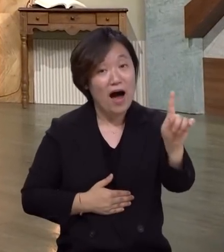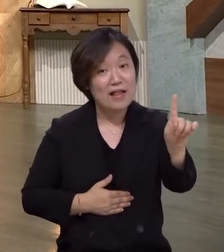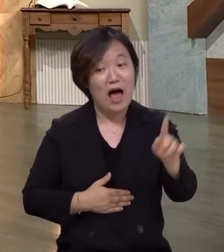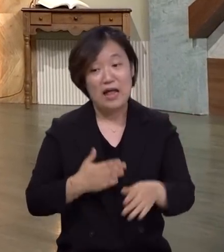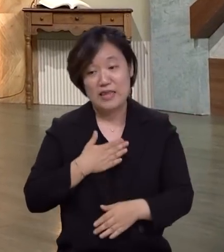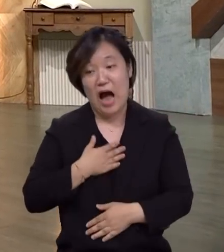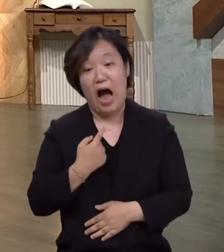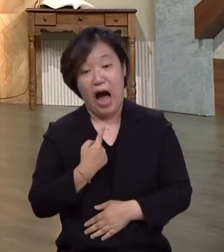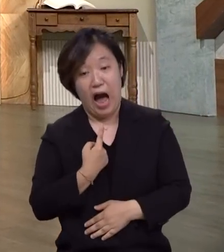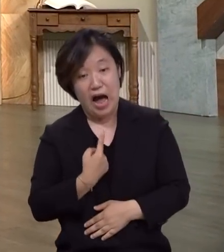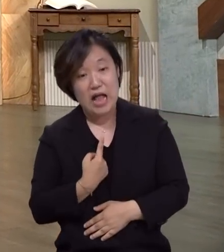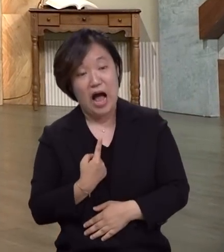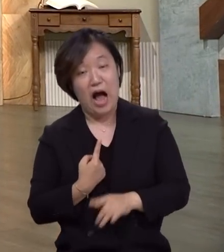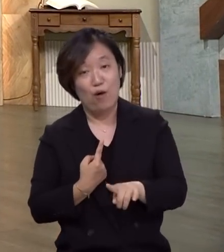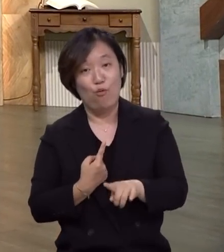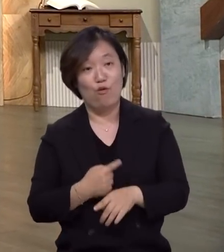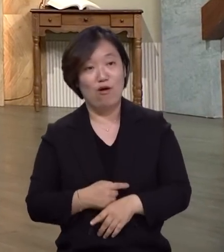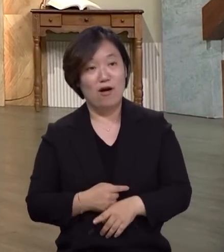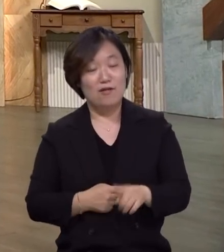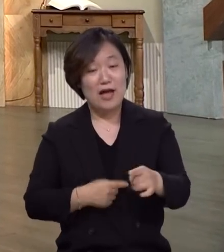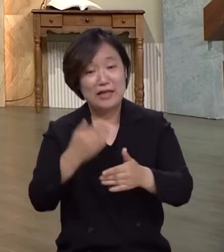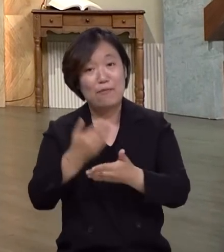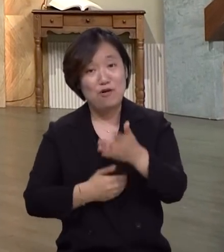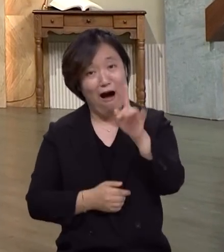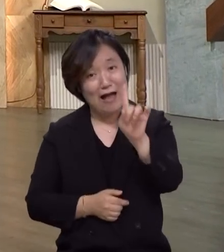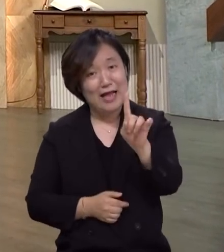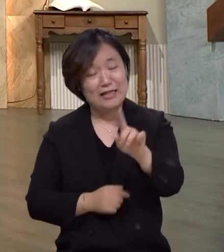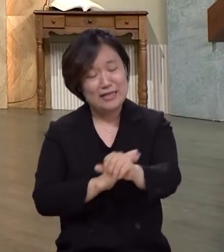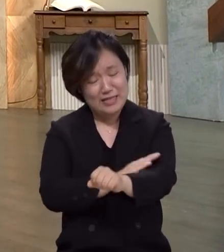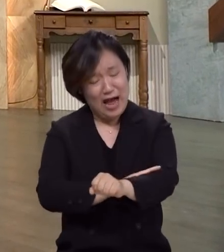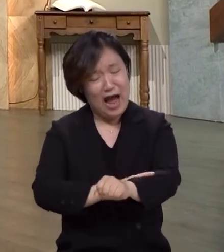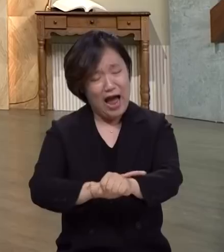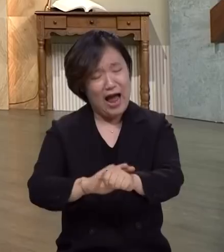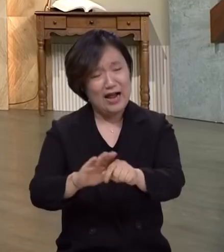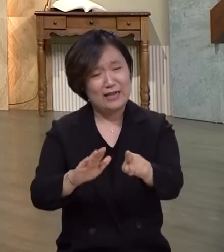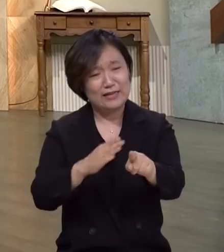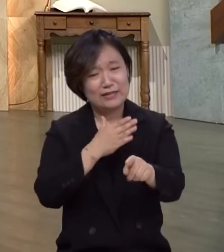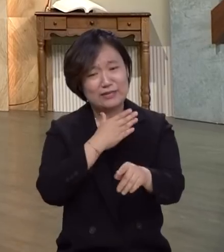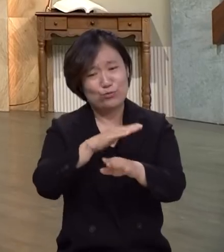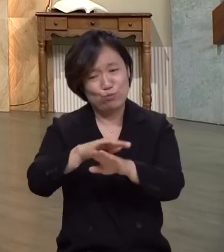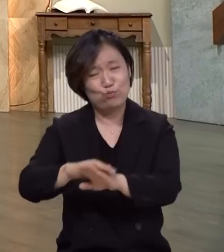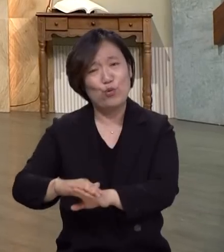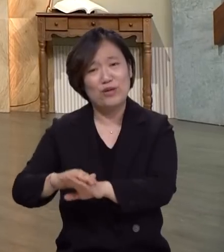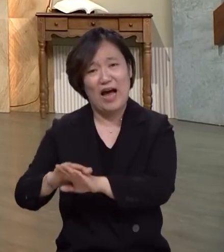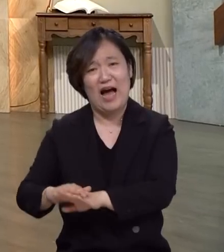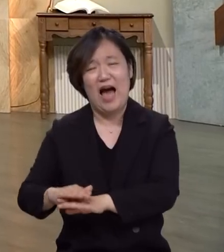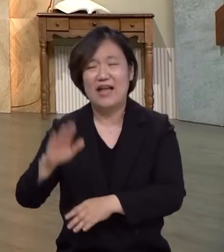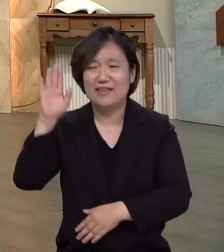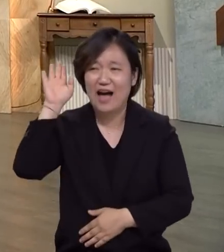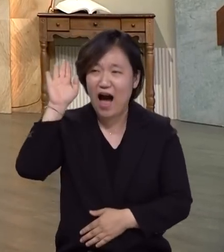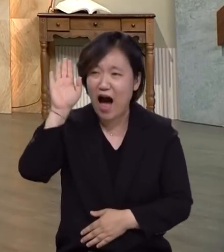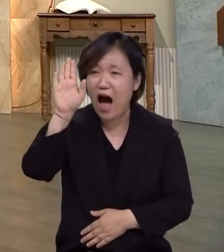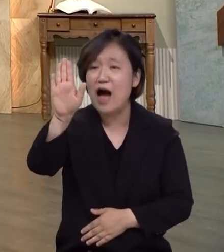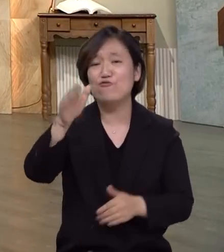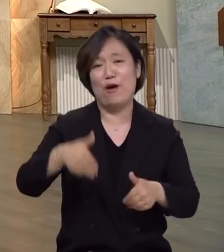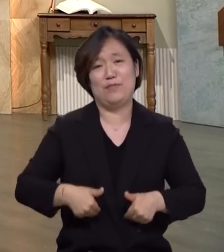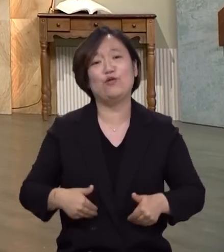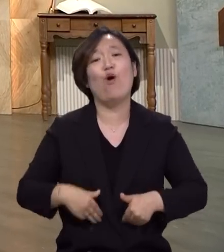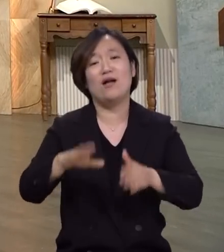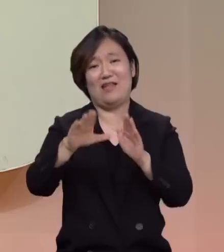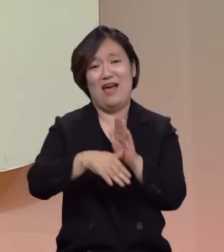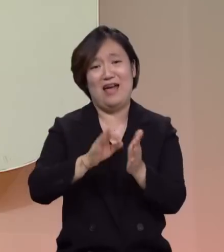두 개 소원 빌고 남과 하나는 자 이렇게 이제 보관해 놨다가 또 필요할 때 쓰면 될 거